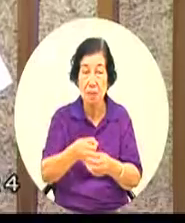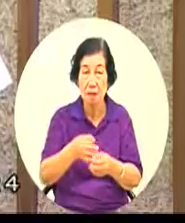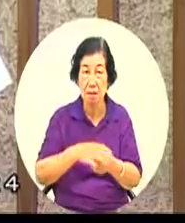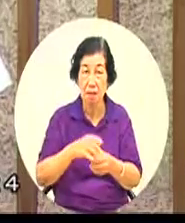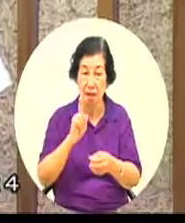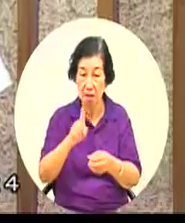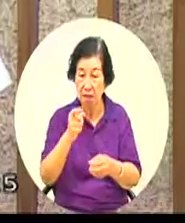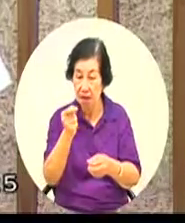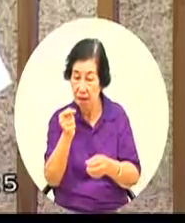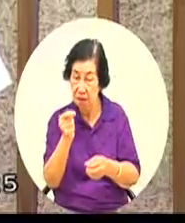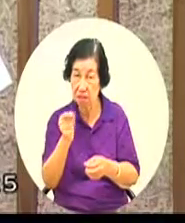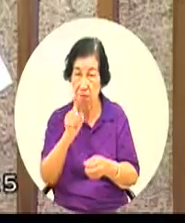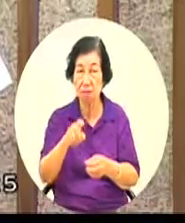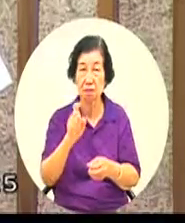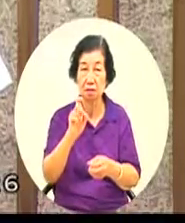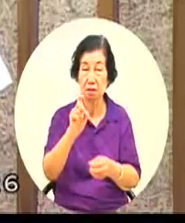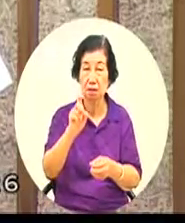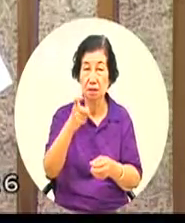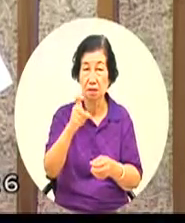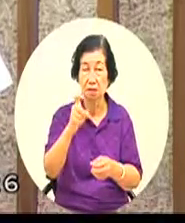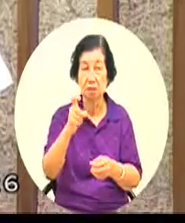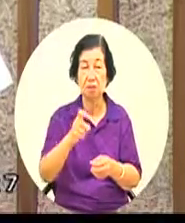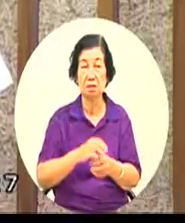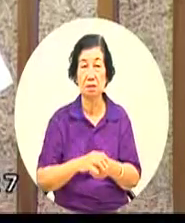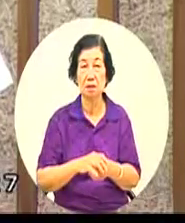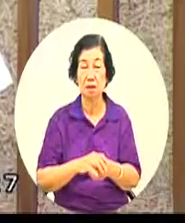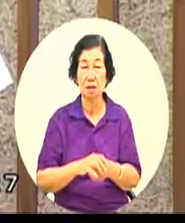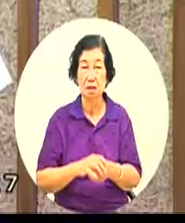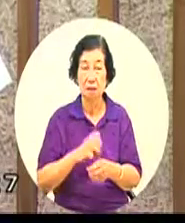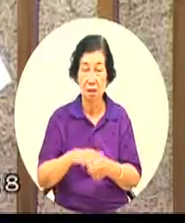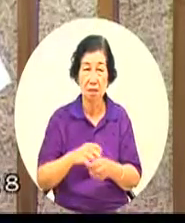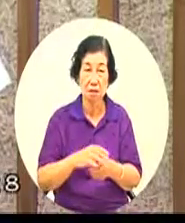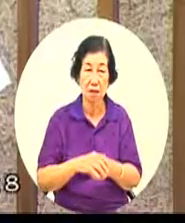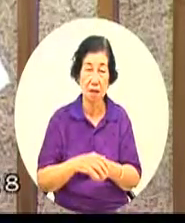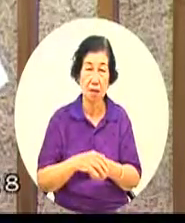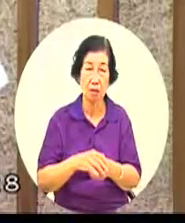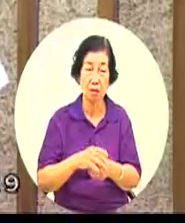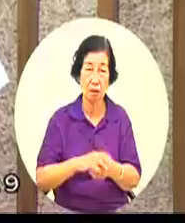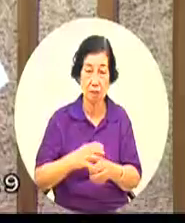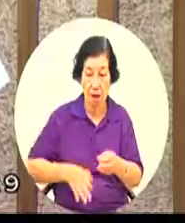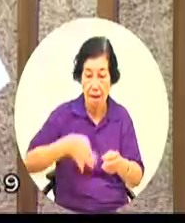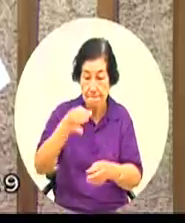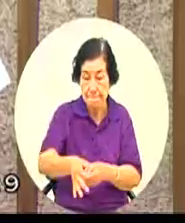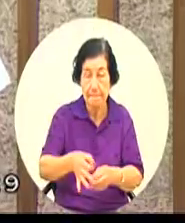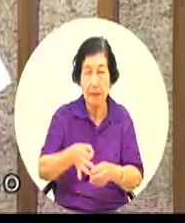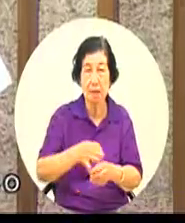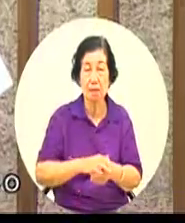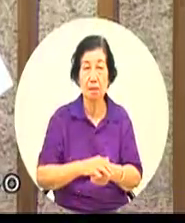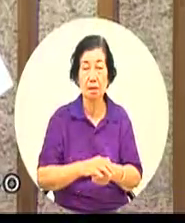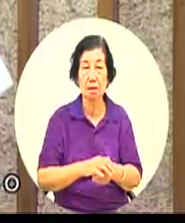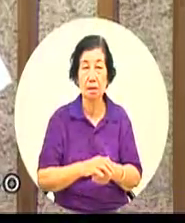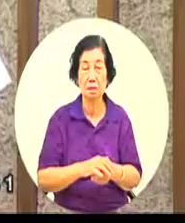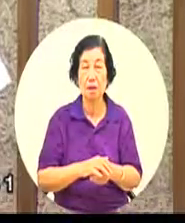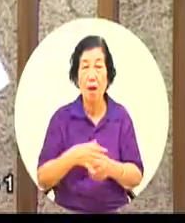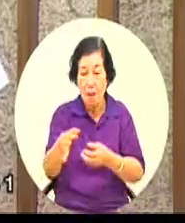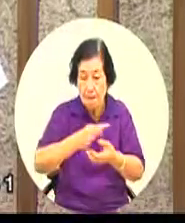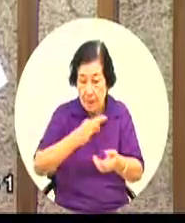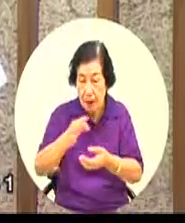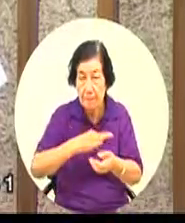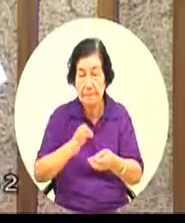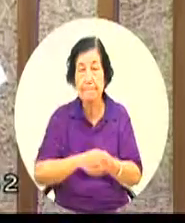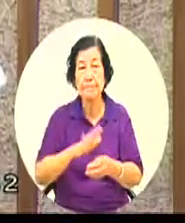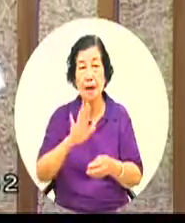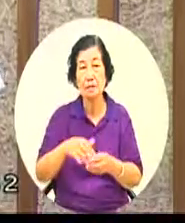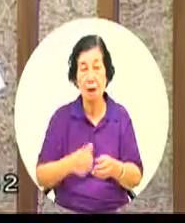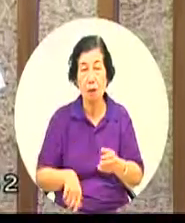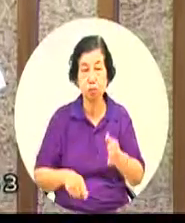品，它吸食跟持有并不犯罪，只有贩售就是卖给这个会 卖的人才有罪嘛， 卖的人才有罪，